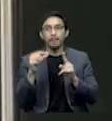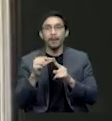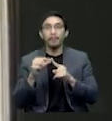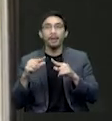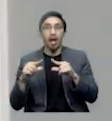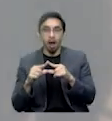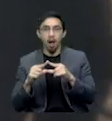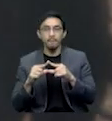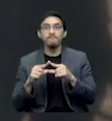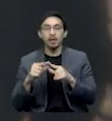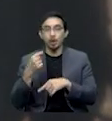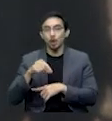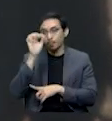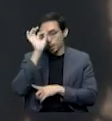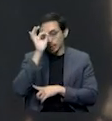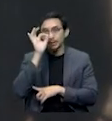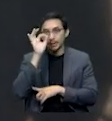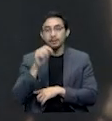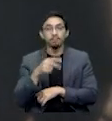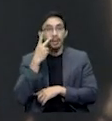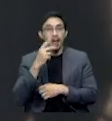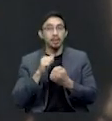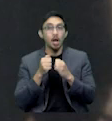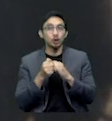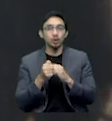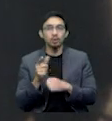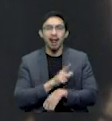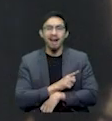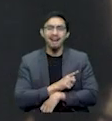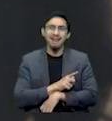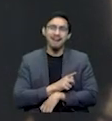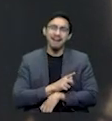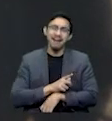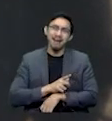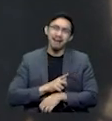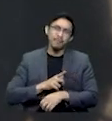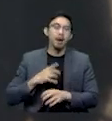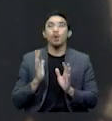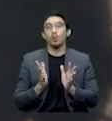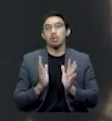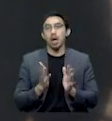Metro Jaya. Kami melihat bahwa kasus ini sudah terlalu lama sekali sehingga kami ingin tahu sejauh mana